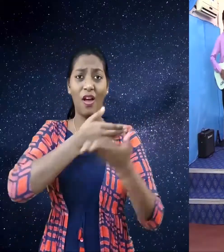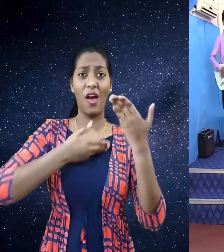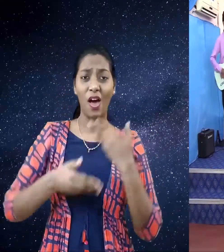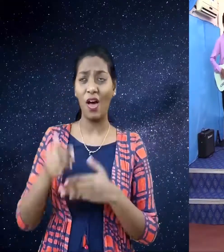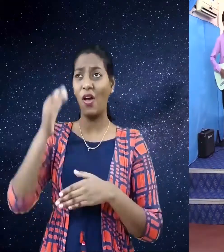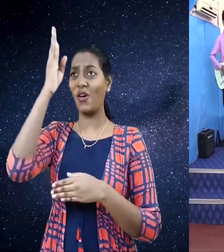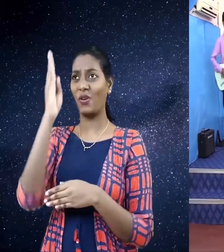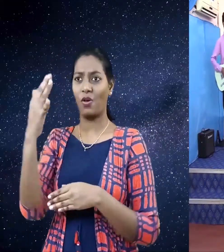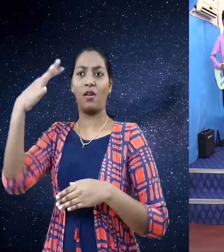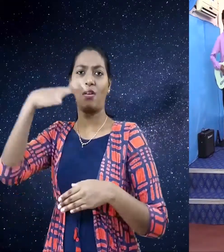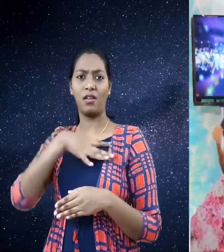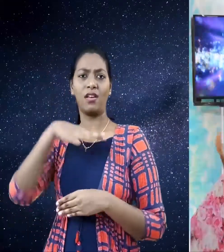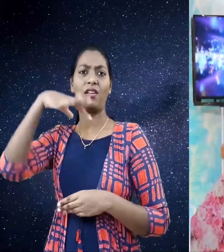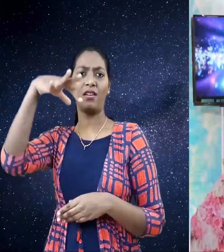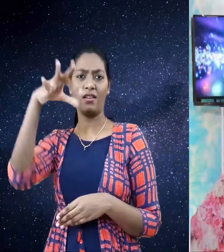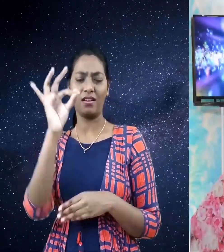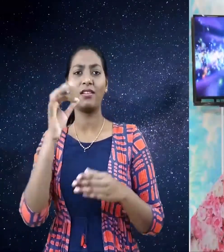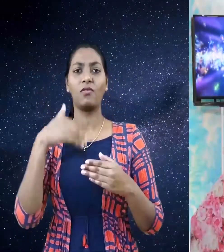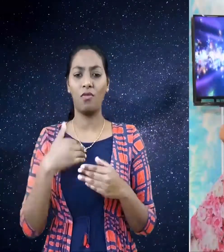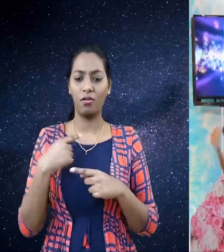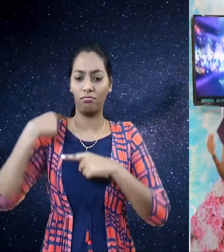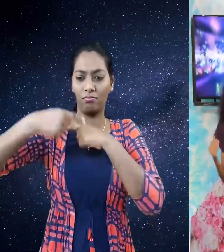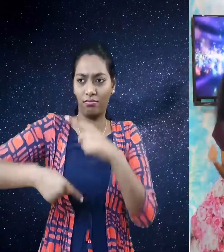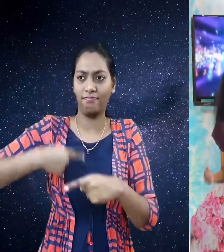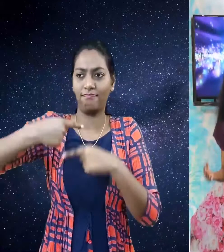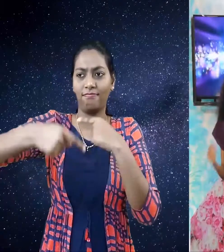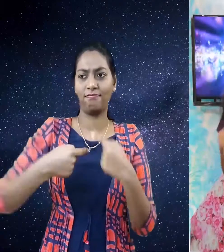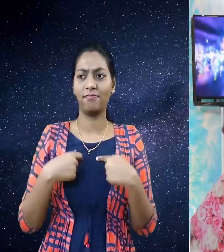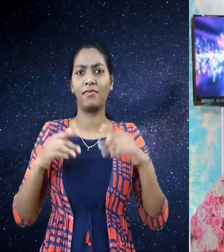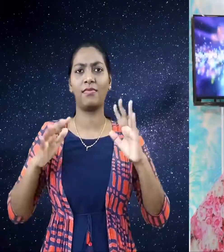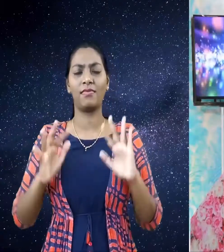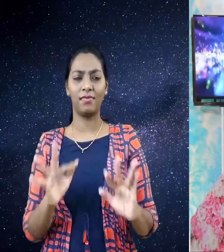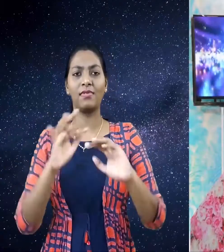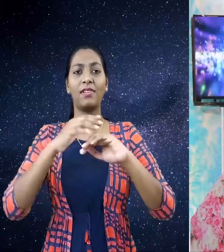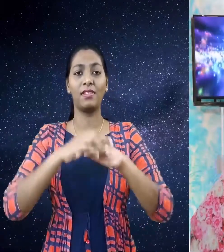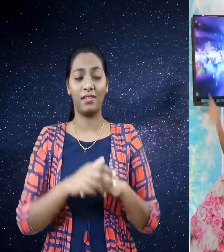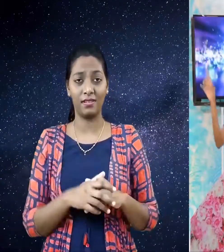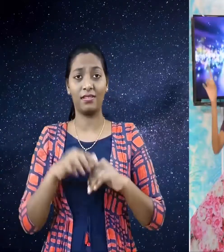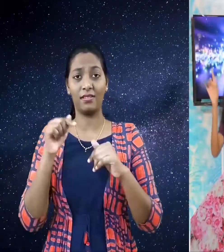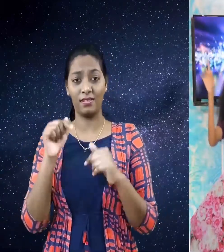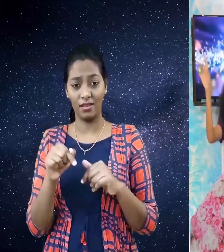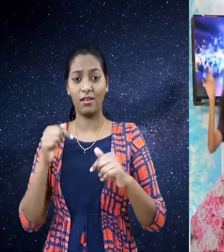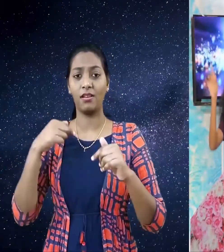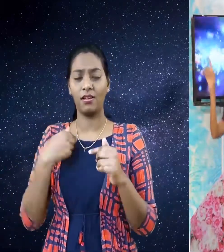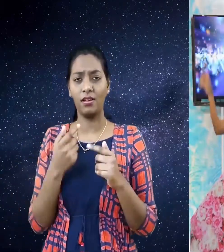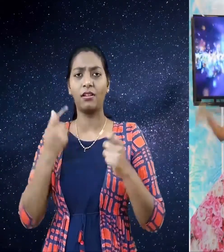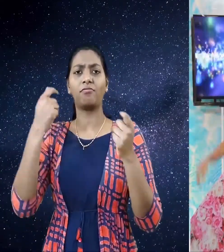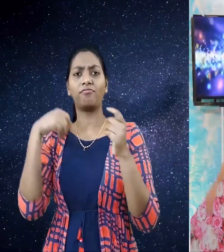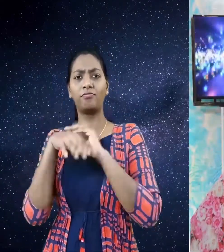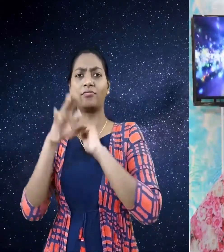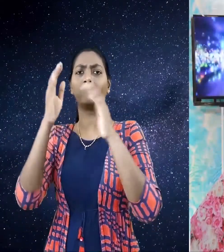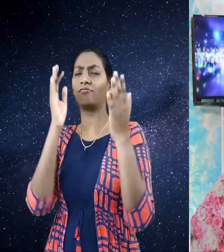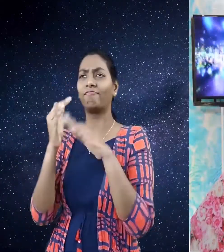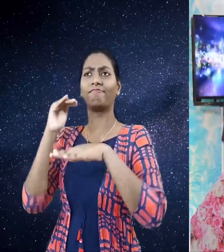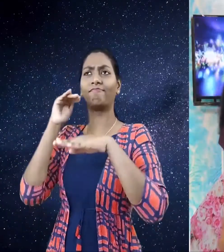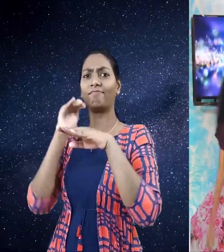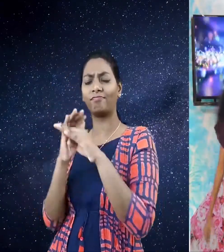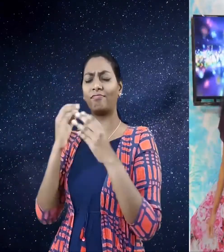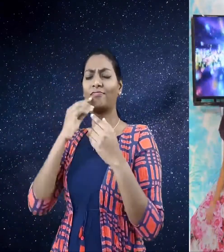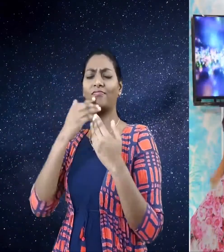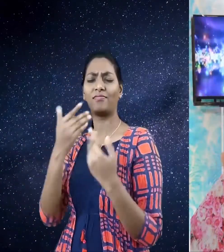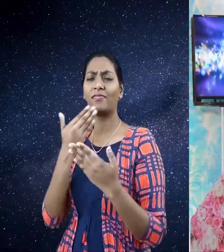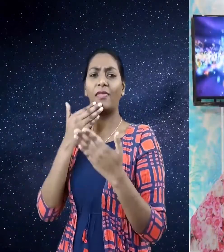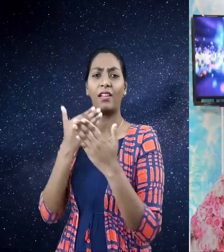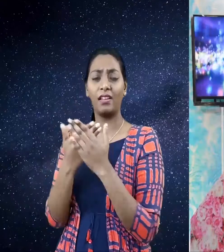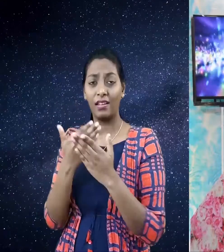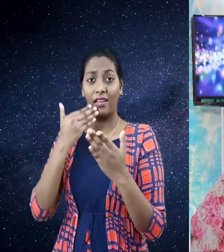हुआ वंशज, एक चुना हुआ वंशज, बुलाने का है उसकी सृष्टा.